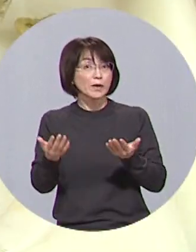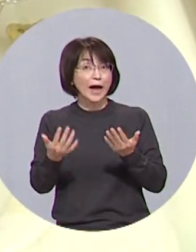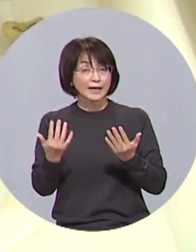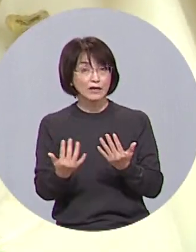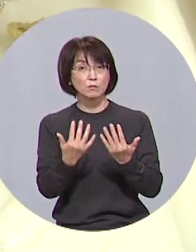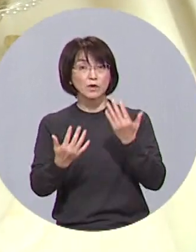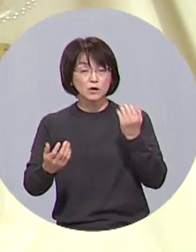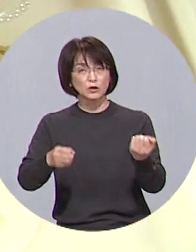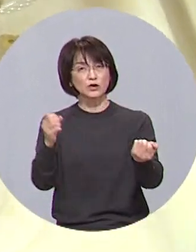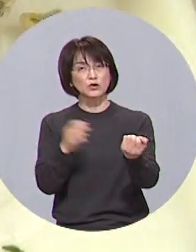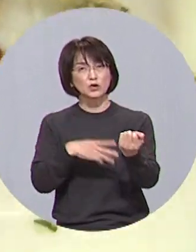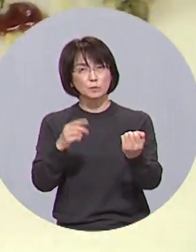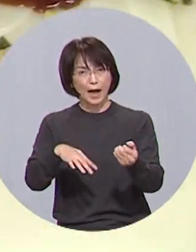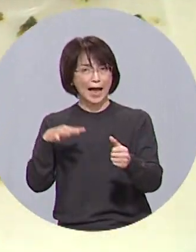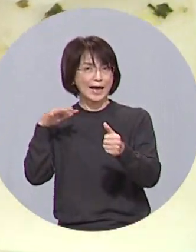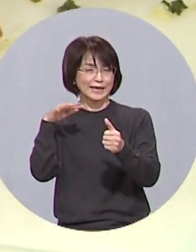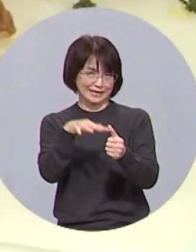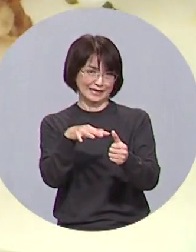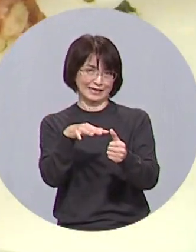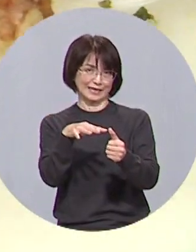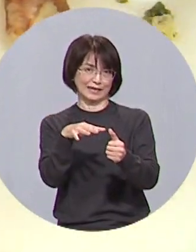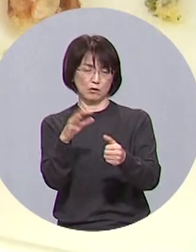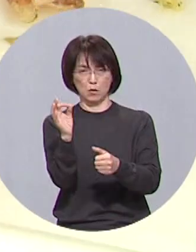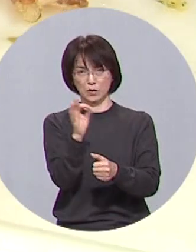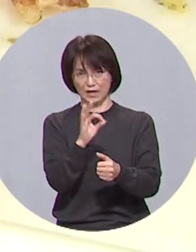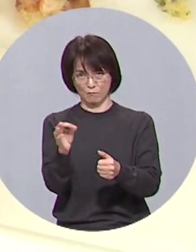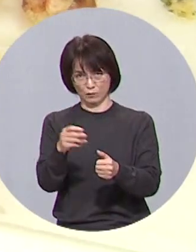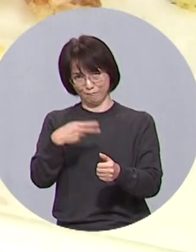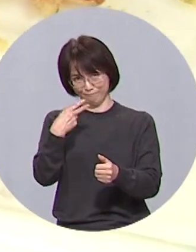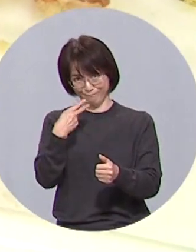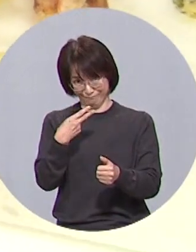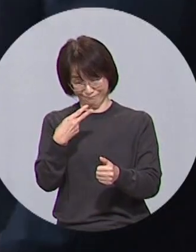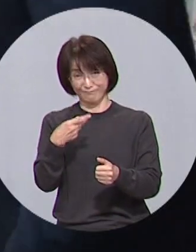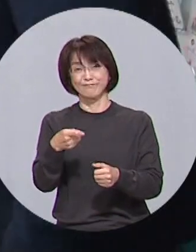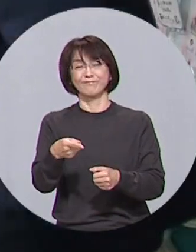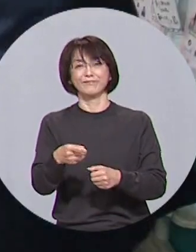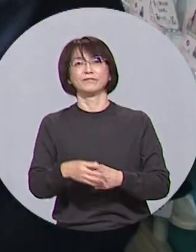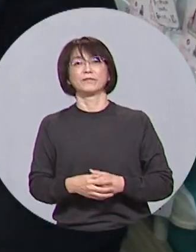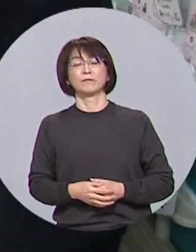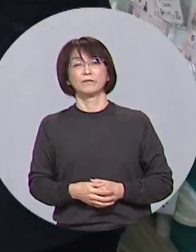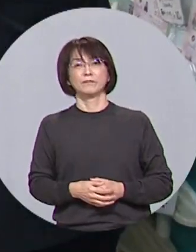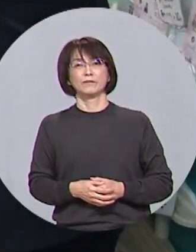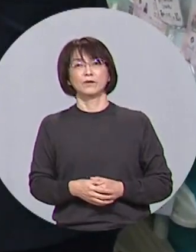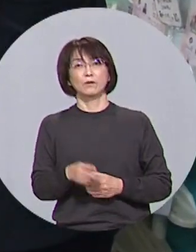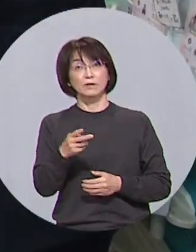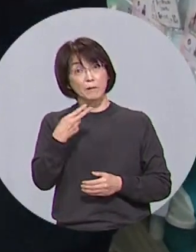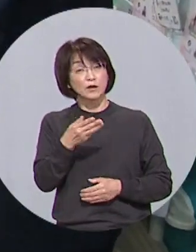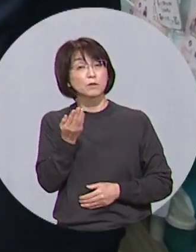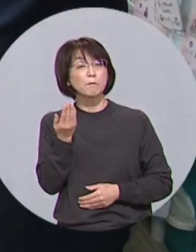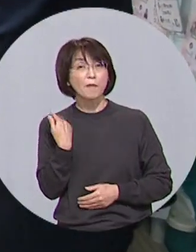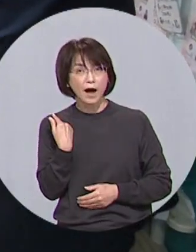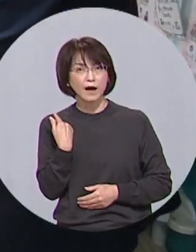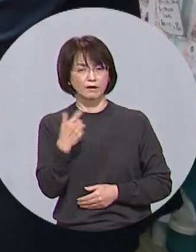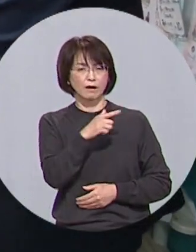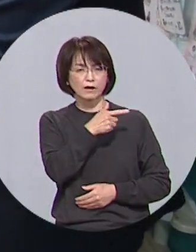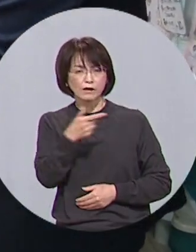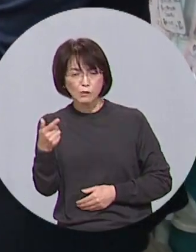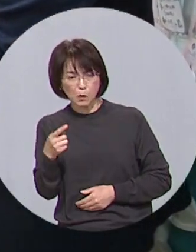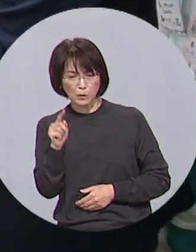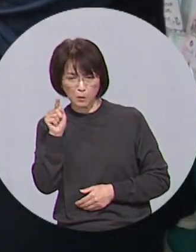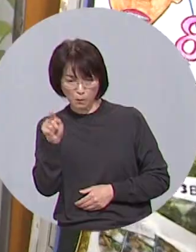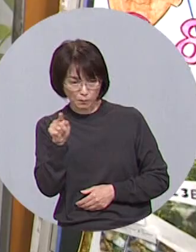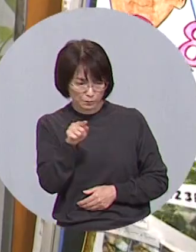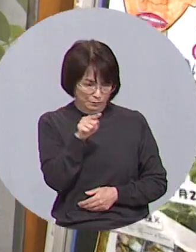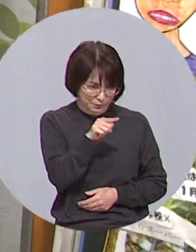スーパーの人気商品草天丼をいただいてみましょう。とその前に、他にも気になる商品